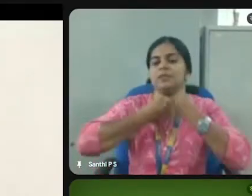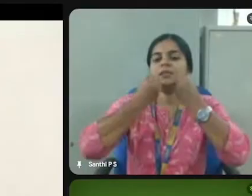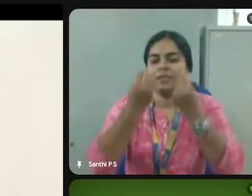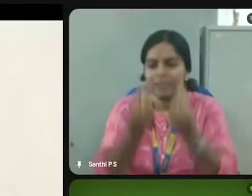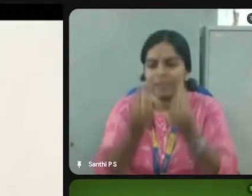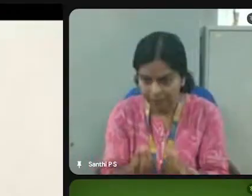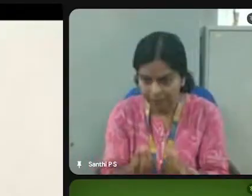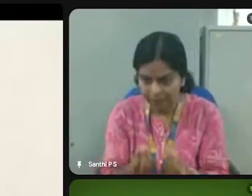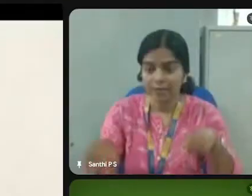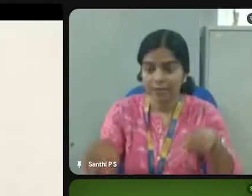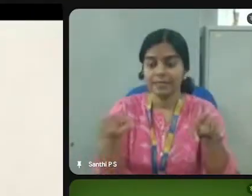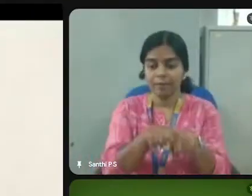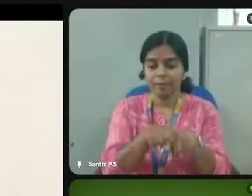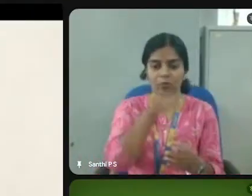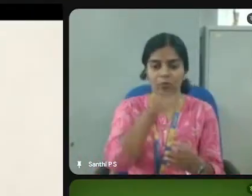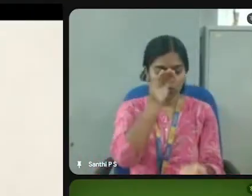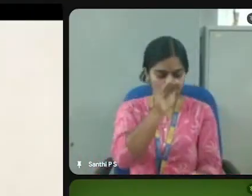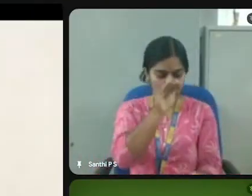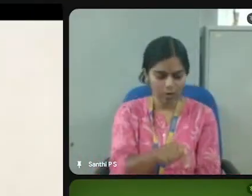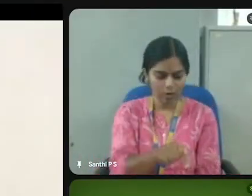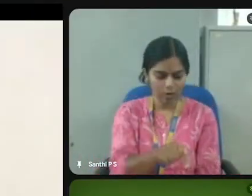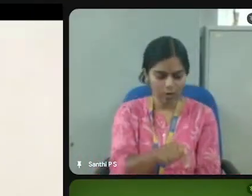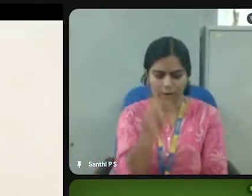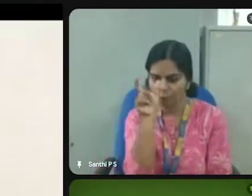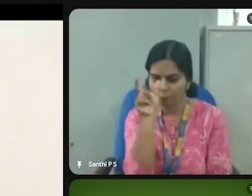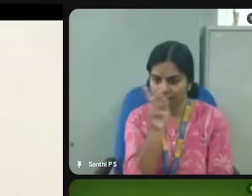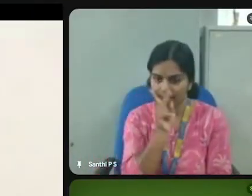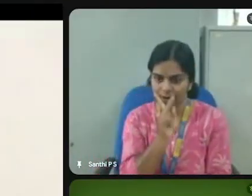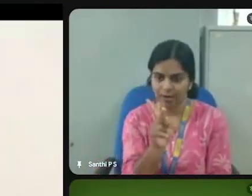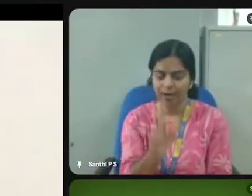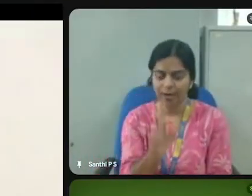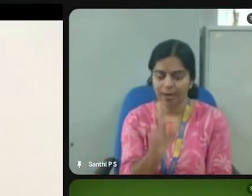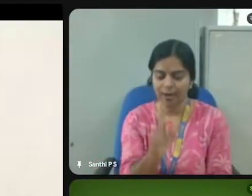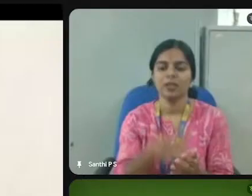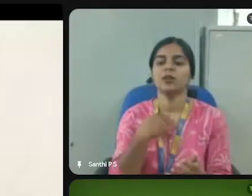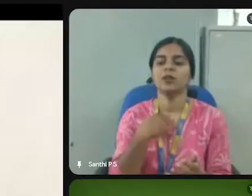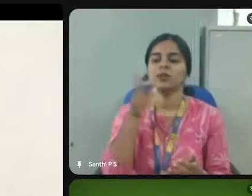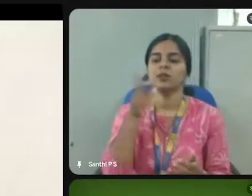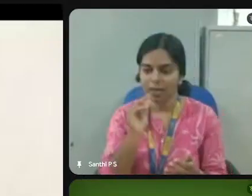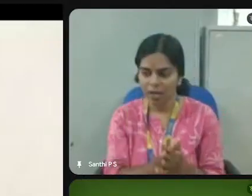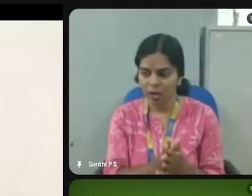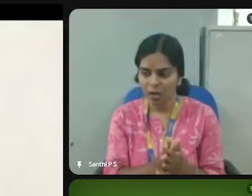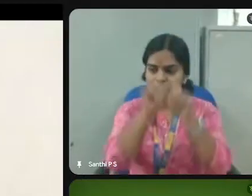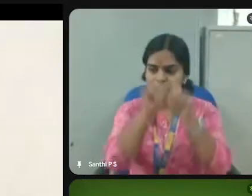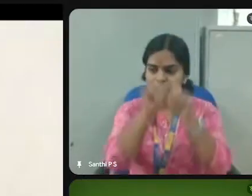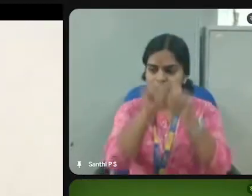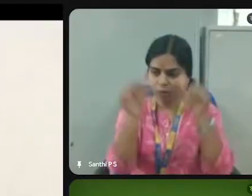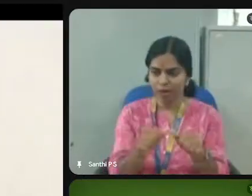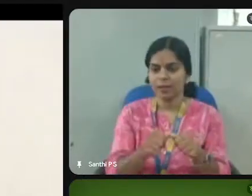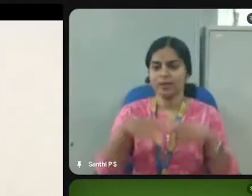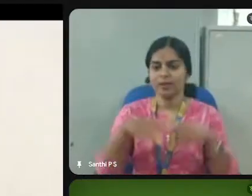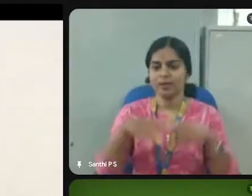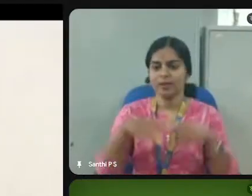അതിൻ്റെ ഷേപ്പ് മനസ്സിലാക്കുമോ, അതിൻ്റെ ഉച്ചാരണം മനസ്സിലാക്കുമോ, അത് റൗണ്ട് ചെയ്യാൻ കുട്ടിയെ പഠിപ്പിക്കുകയോ, അതിൻ്റെ പുറത്തൂടി കൈയോട്ടിക്കാൻ പഠിപ്പിക്കുകയോ,